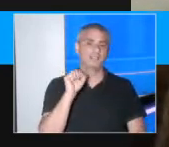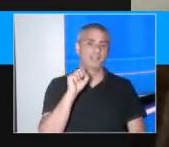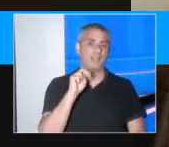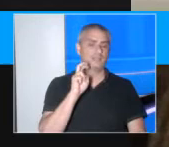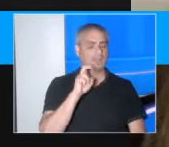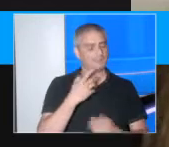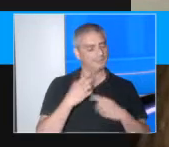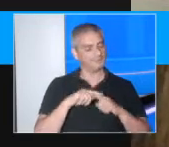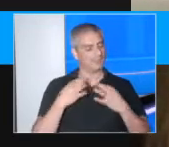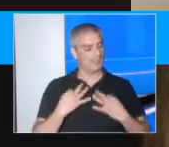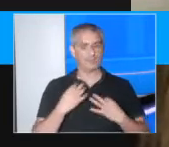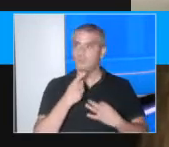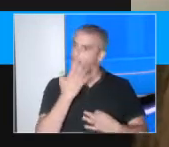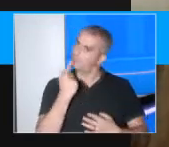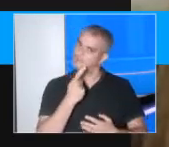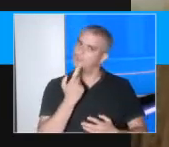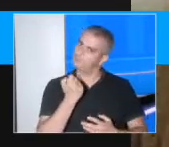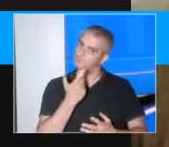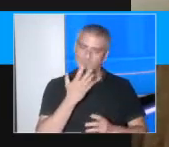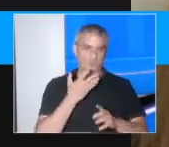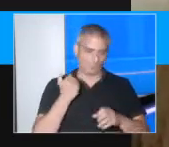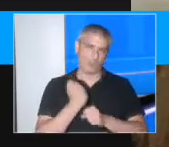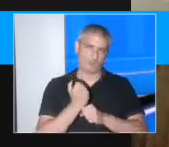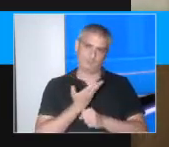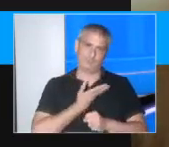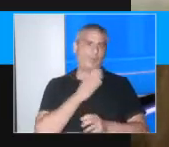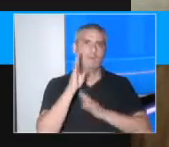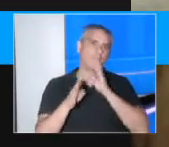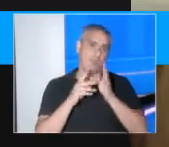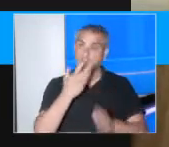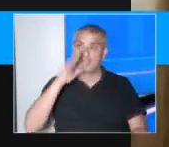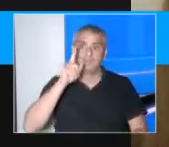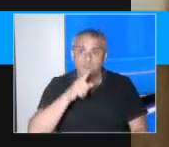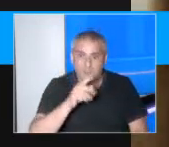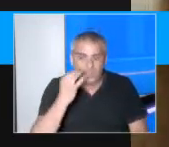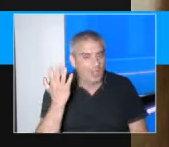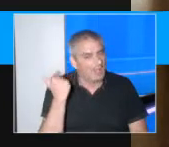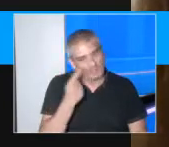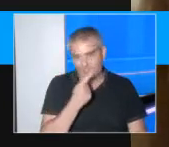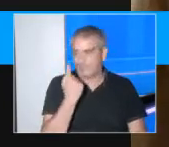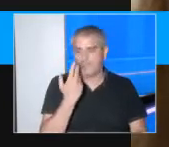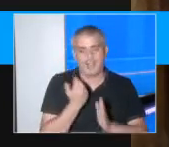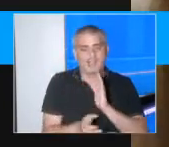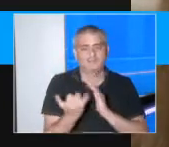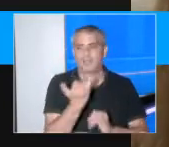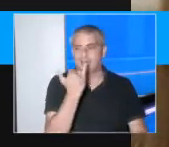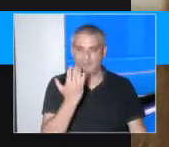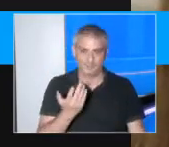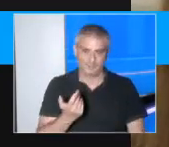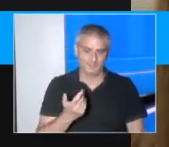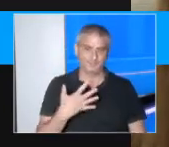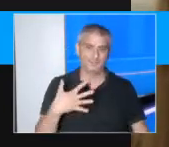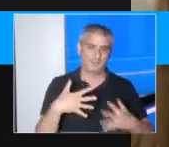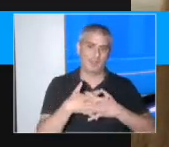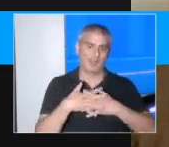הסגנון העדין הזה, הוא בכל זאת היה קצת טראבל מייקר, הרי האצבע שלו הייתה האצבע החסרה